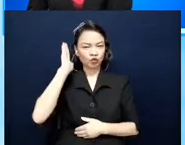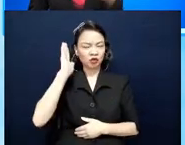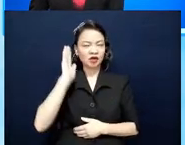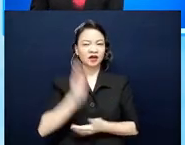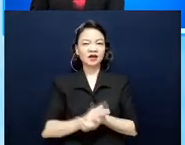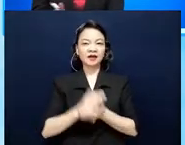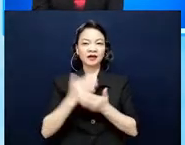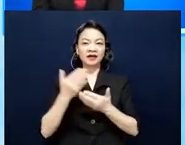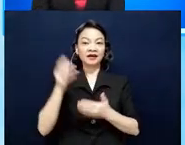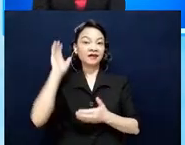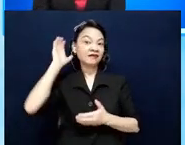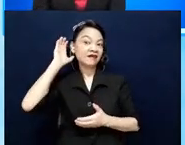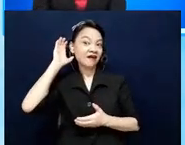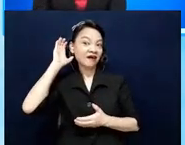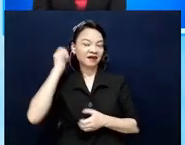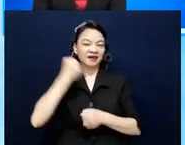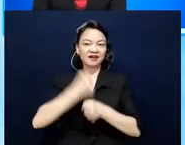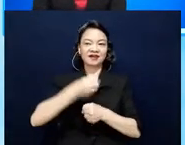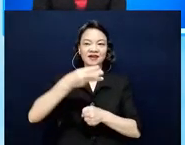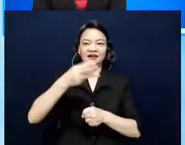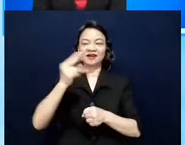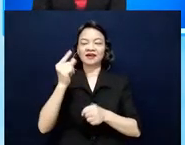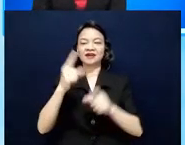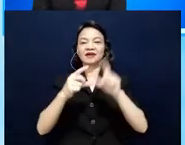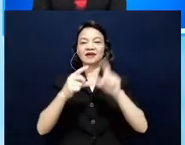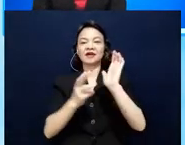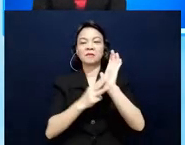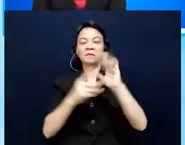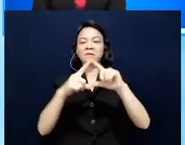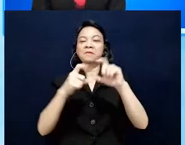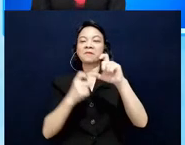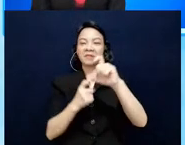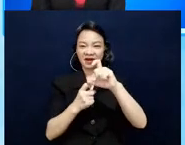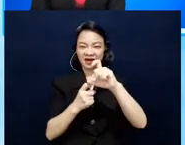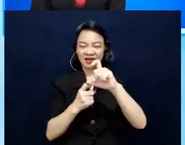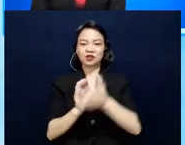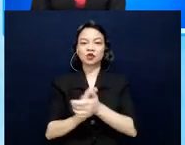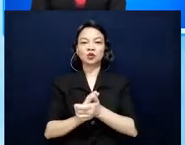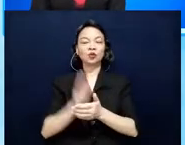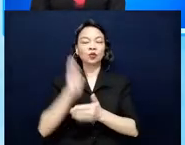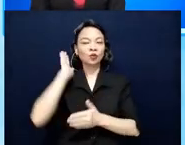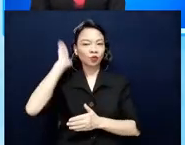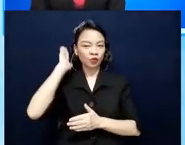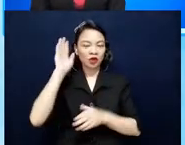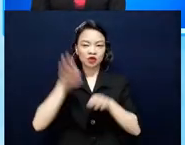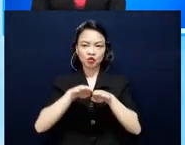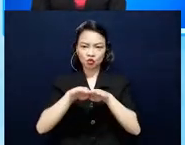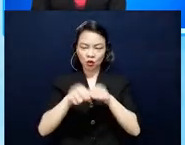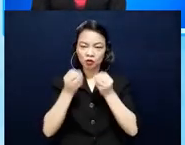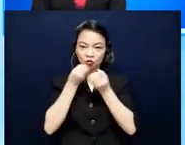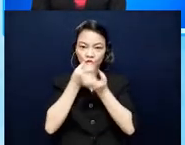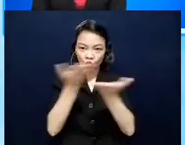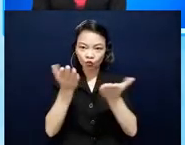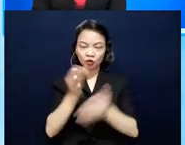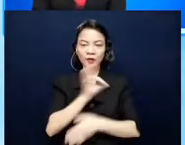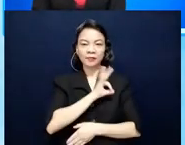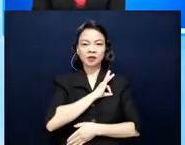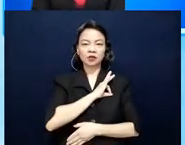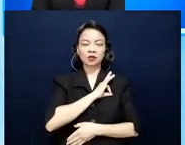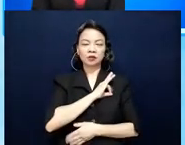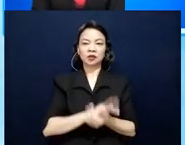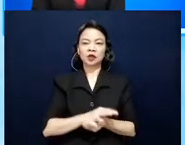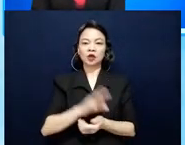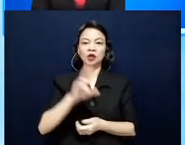GERMAS, Gerakan Masyarakat Hidup Sehat. Hal ini juga sudah sesuai dengan instruksi Presiden pada tahun 2017,